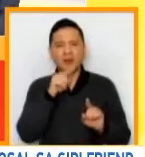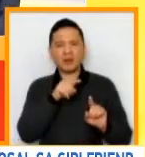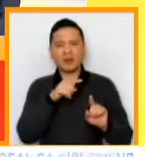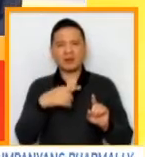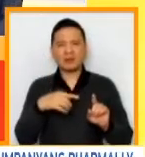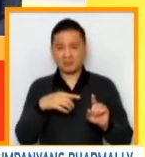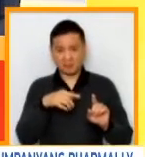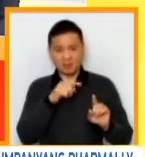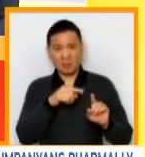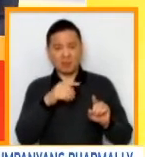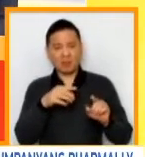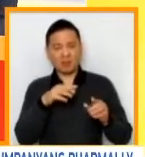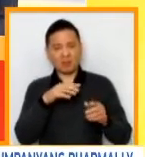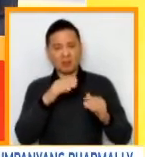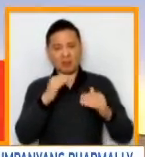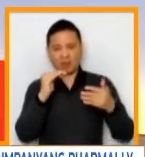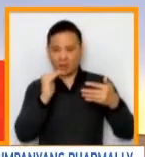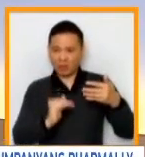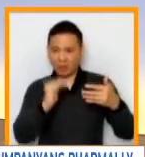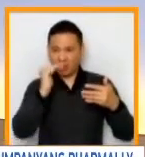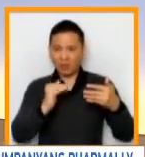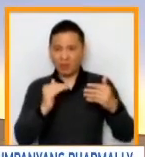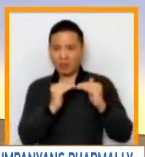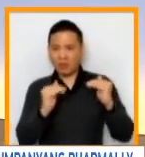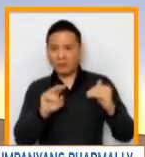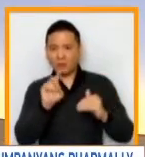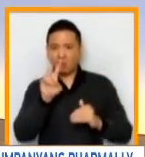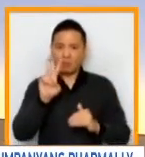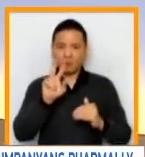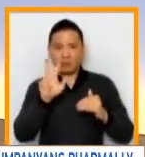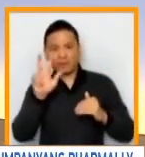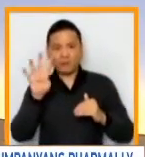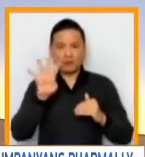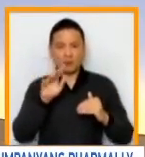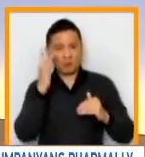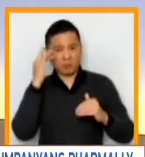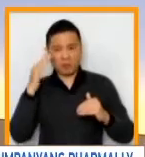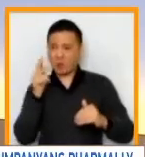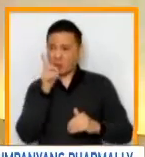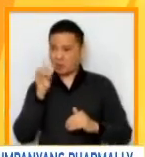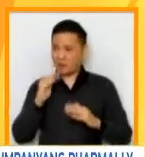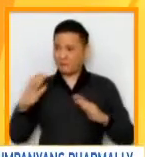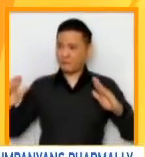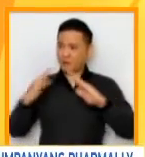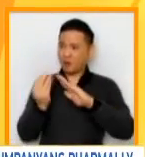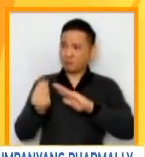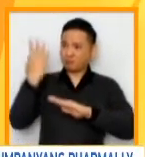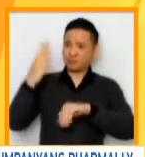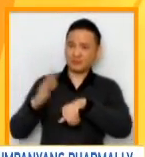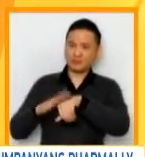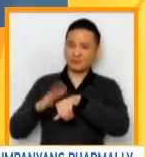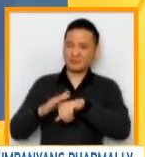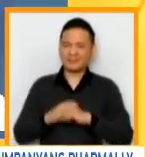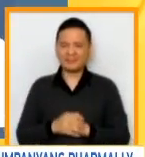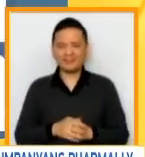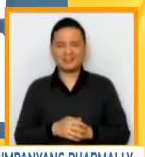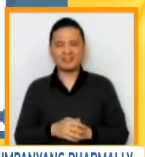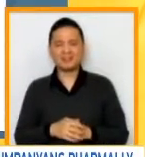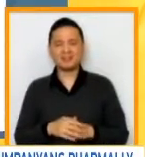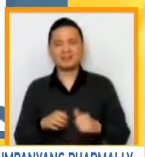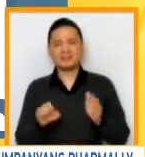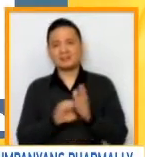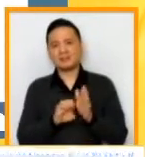Di ba? Igan ko ni. Pero kahit may mga nalilito, ha, marami naman yung pabor sa desisyong yan. Gaya ni na Esmeralda Marzan at